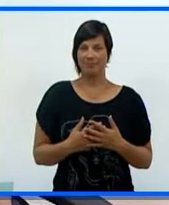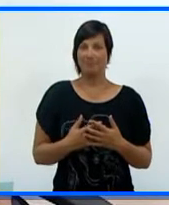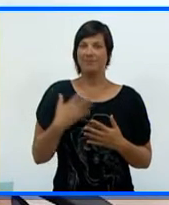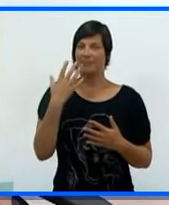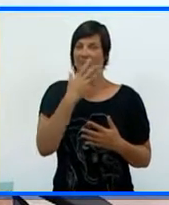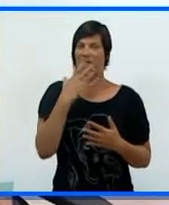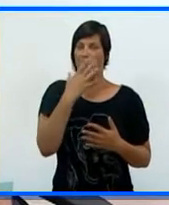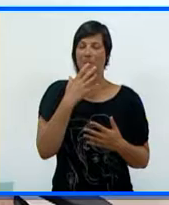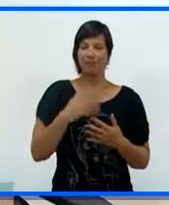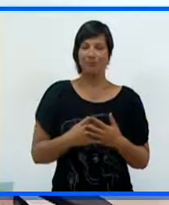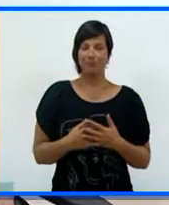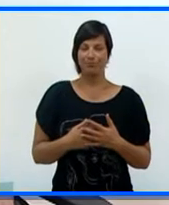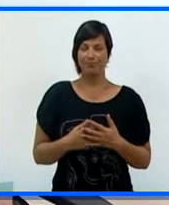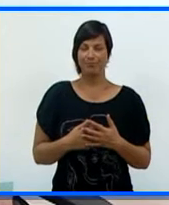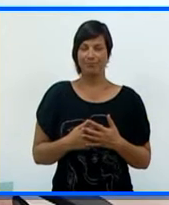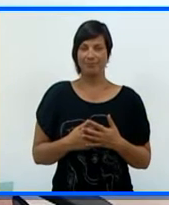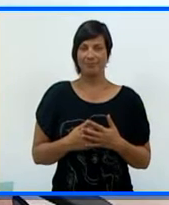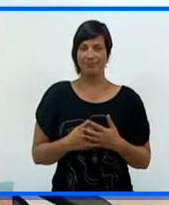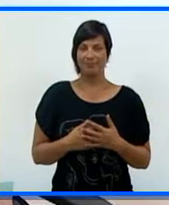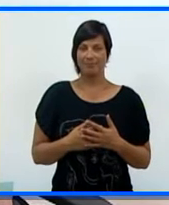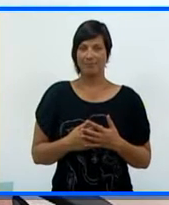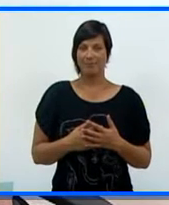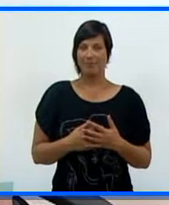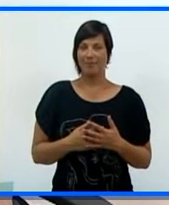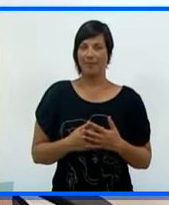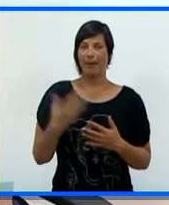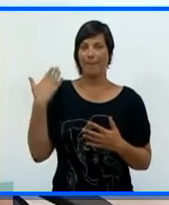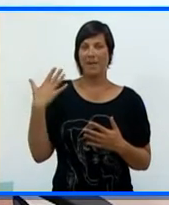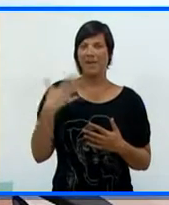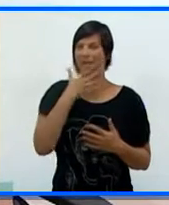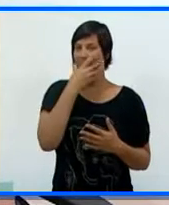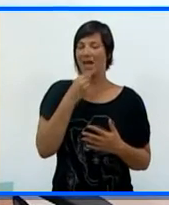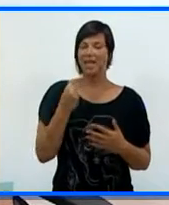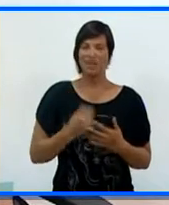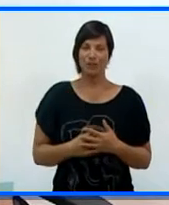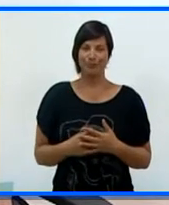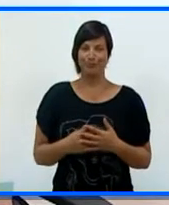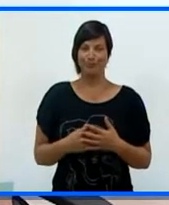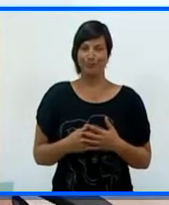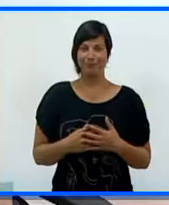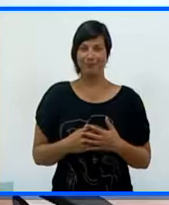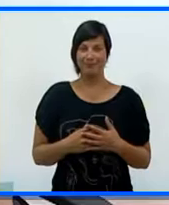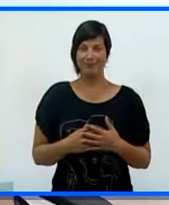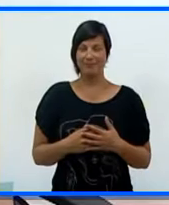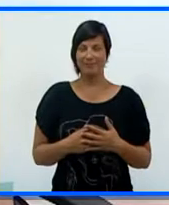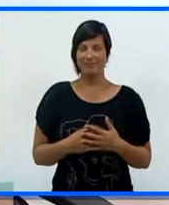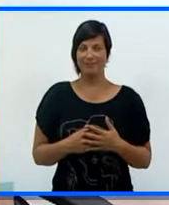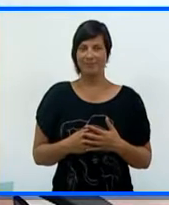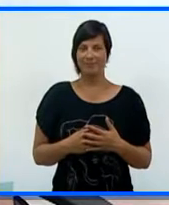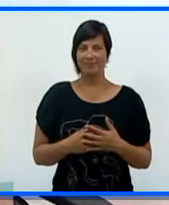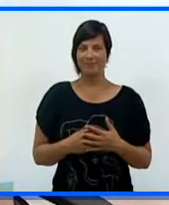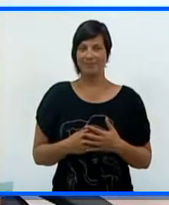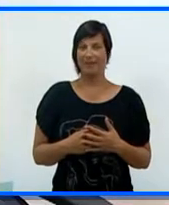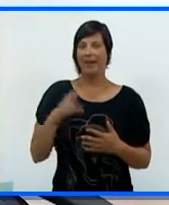vrlo toplo. I bilo nam je prekrasno. Bilo nam je prekrasno. Bilo nam je super.